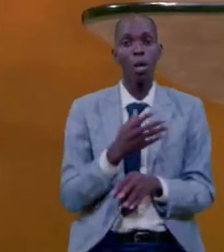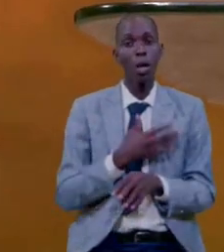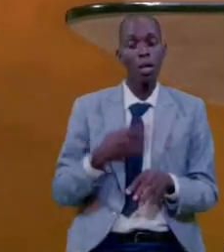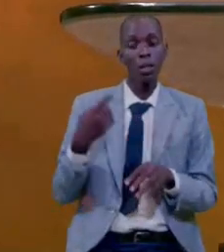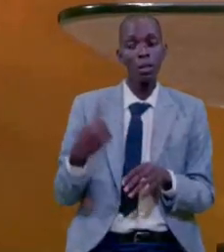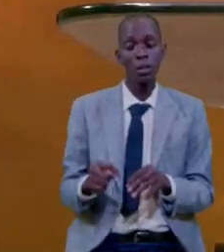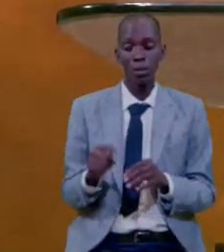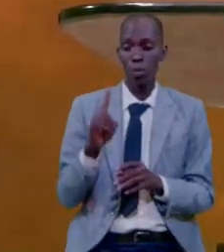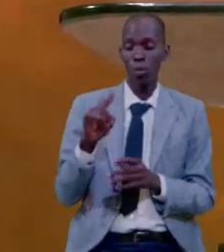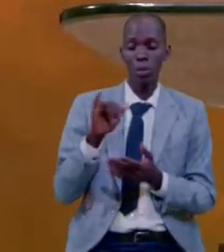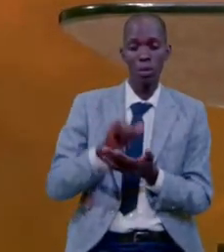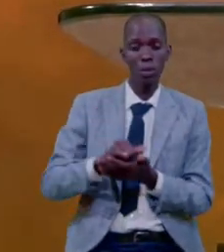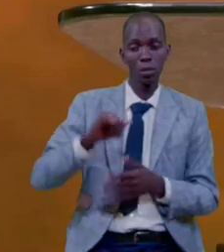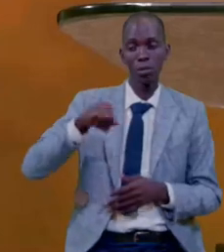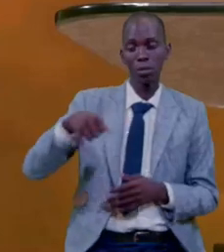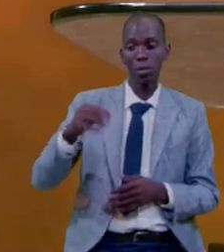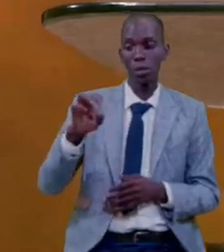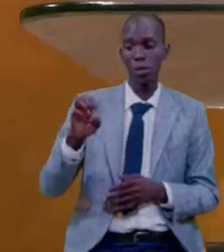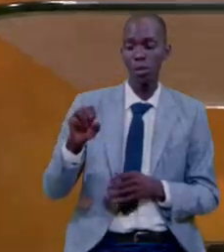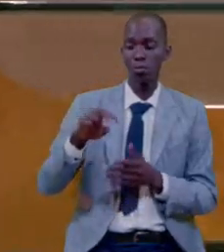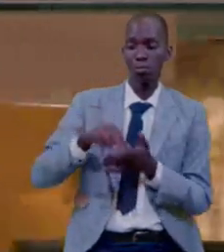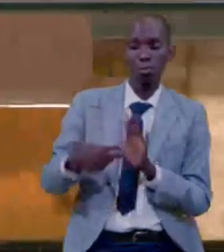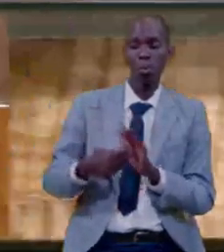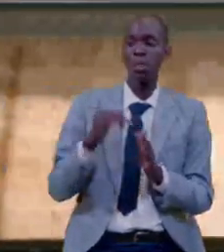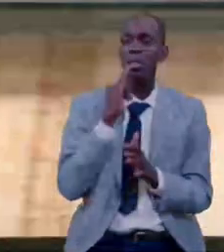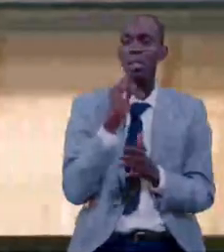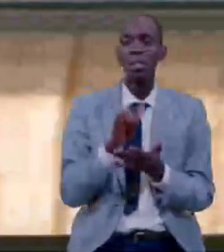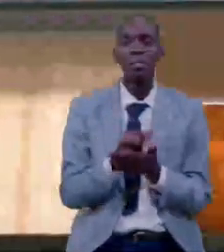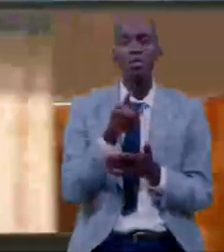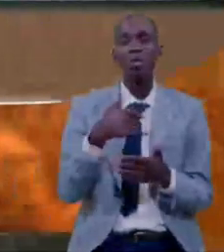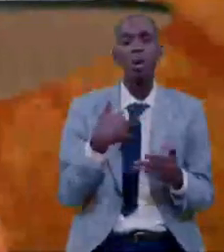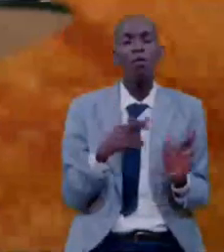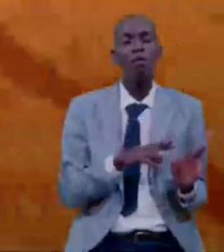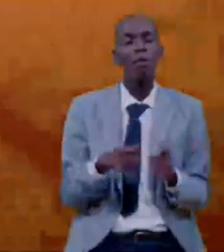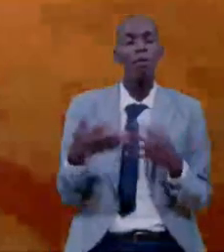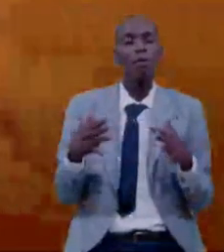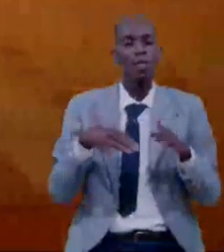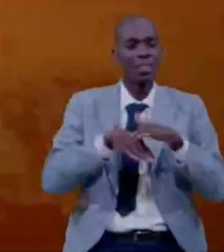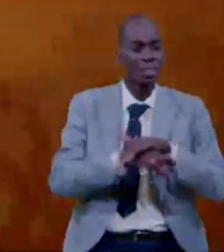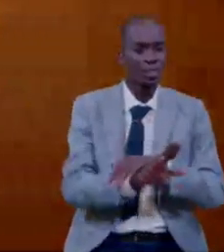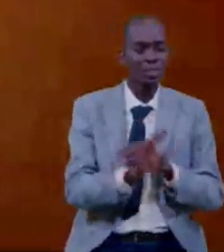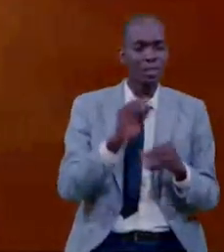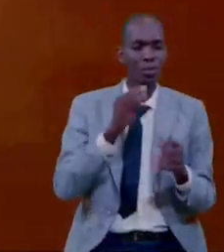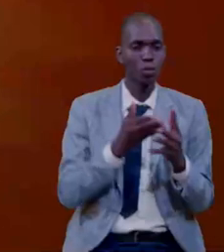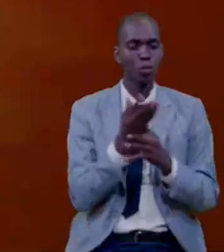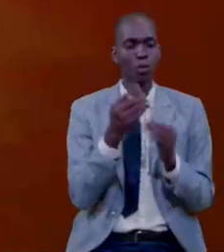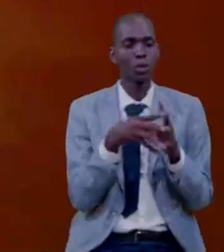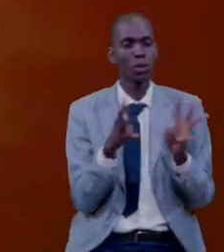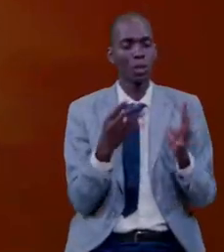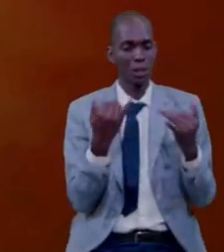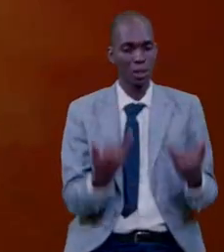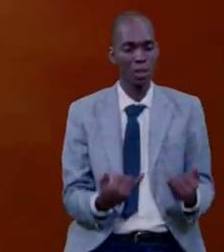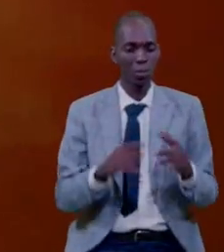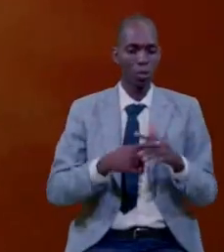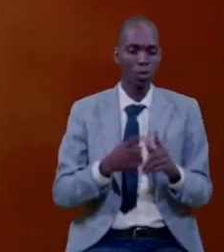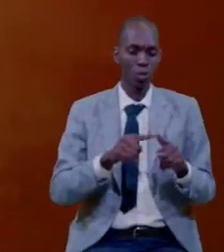parlait, c'est maintenant que vous êtes entré. Vous êtes passé par la porte, vous marchez maintenant dans la voie étroite, la